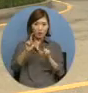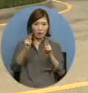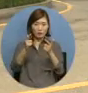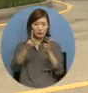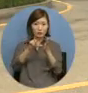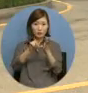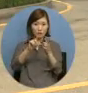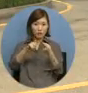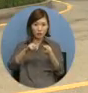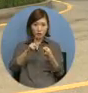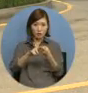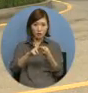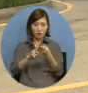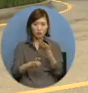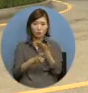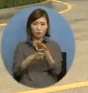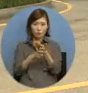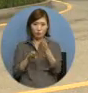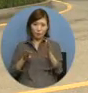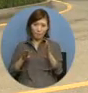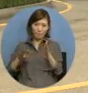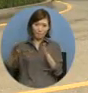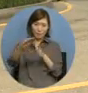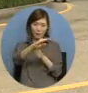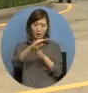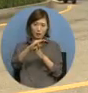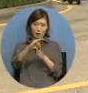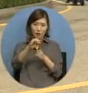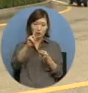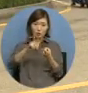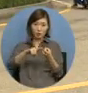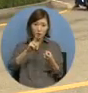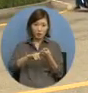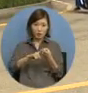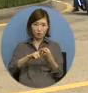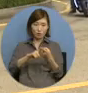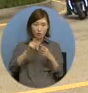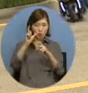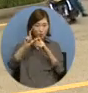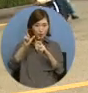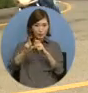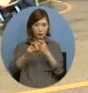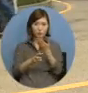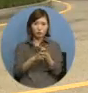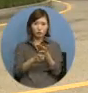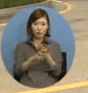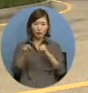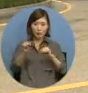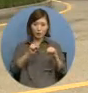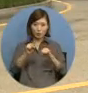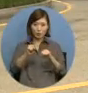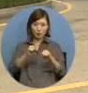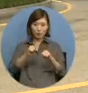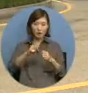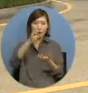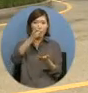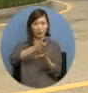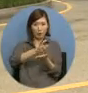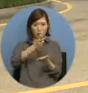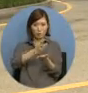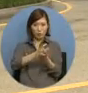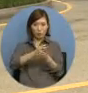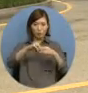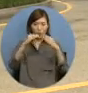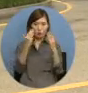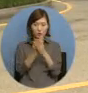시간대에 불법 좌회전을 많이 해왔습니다. 이러한 점을 고려해서 불법 행위를 합법적으로